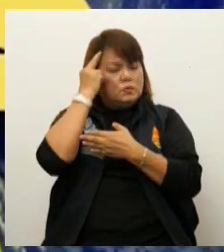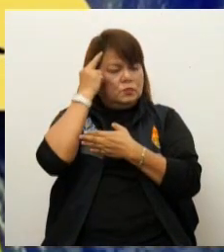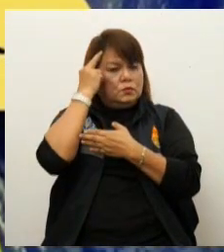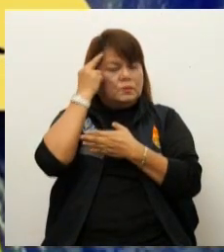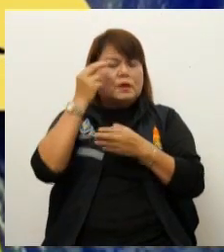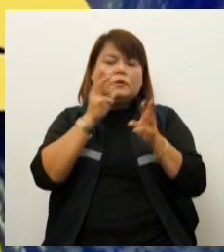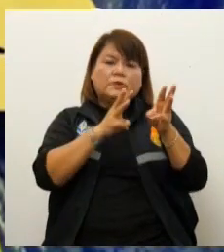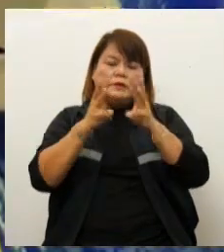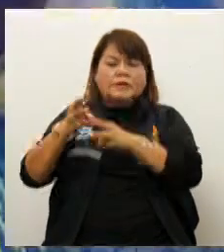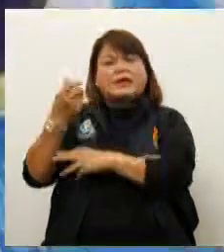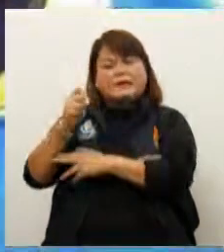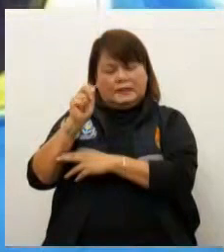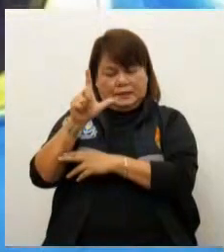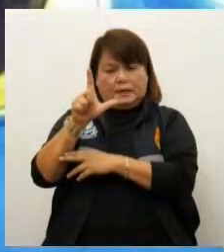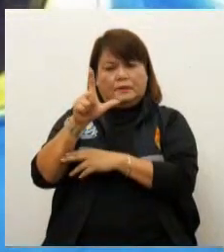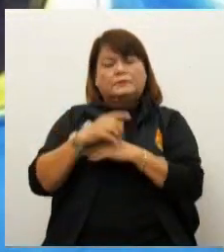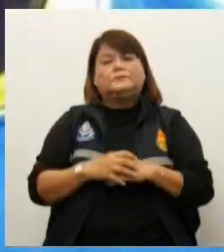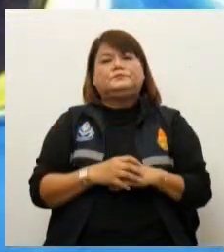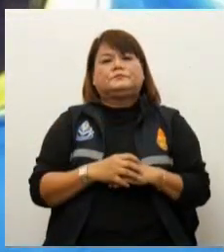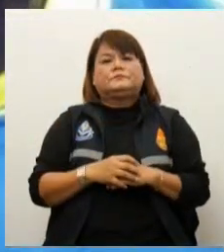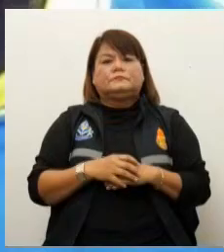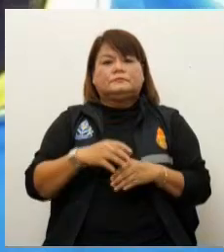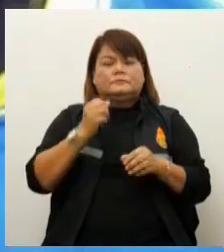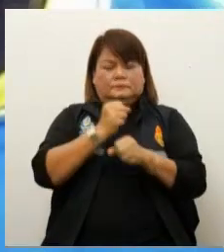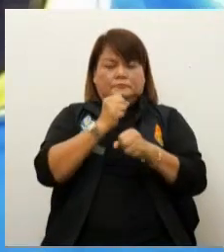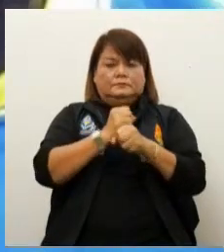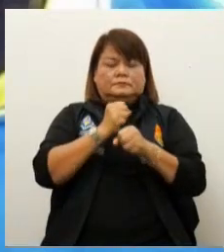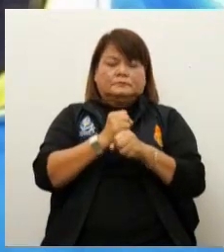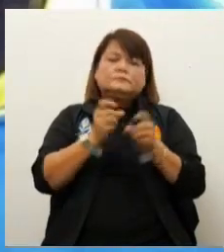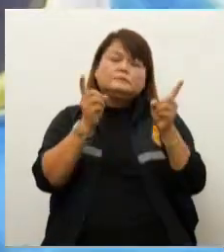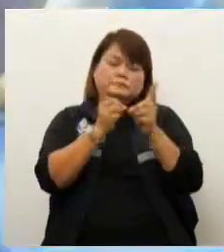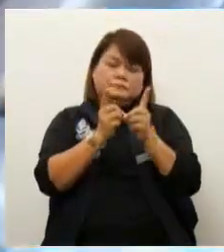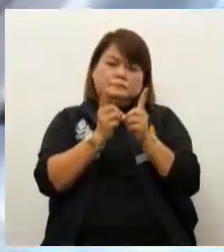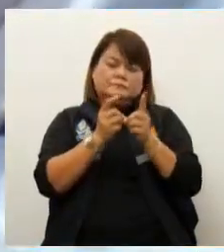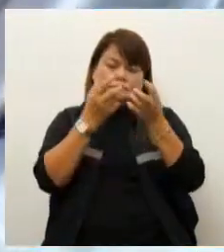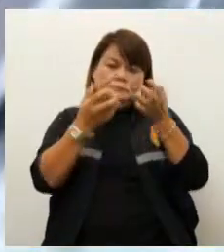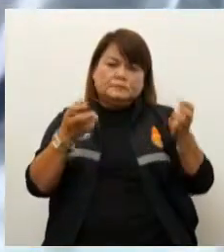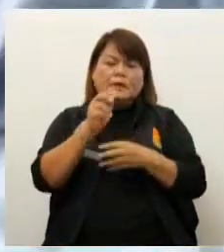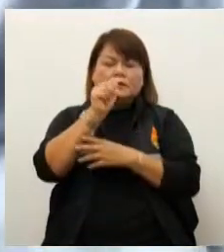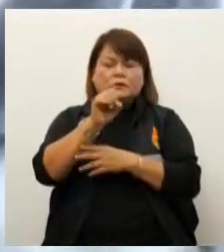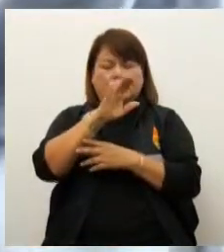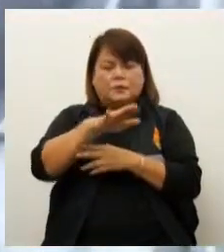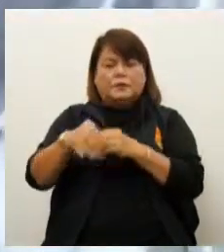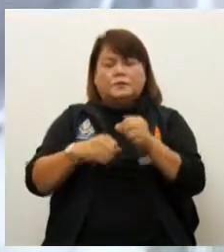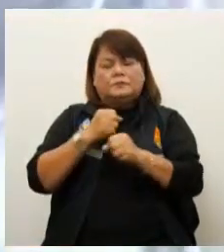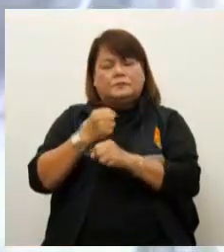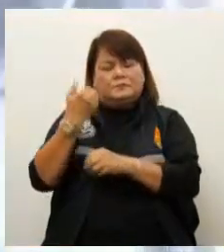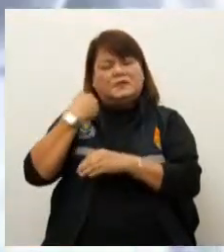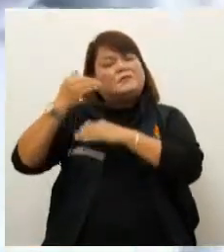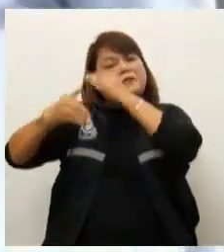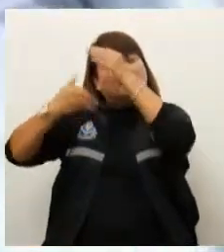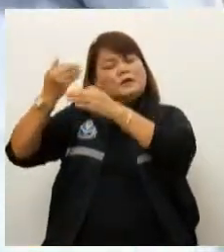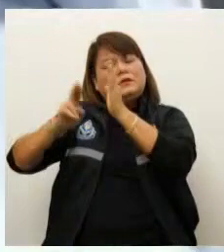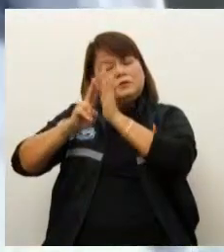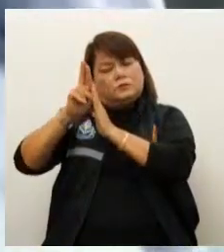กระบวนการ Active Learning จากการดำเนินงานพบว่าผลการทดสอบของนักเรียนมีค่าพัฒนาที่สูงขึ้นผ